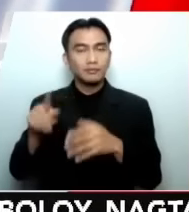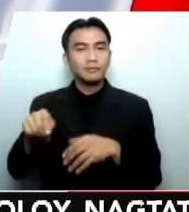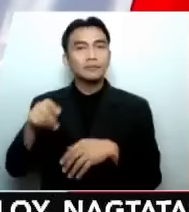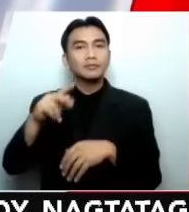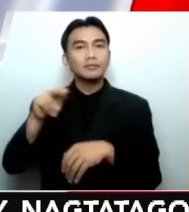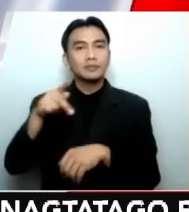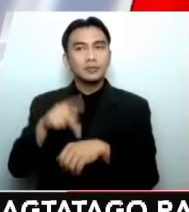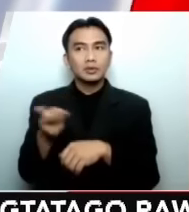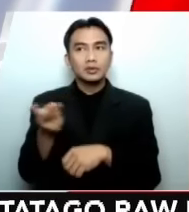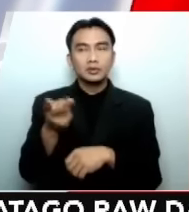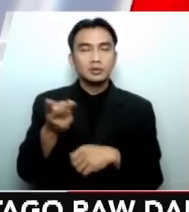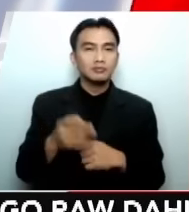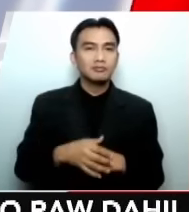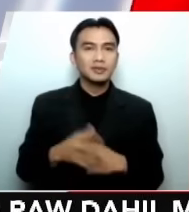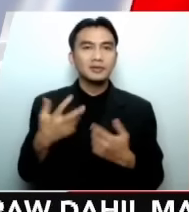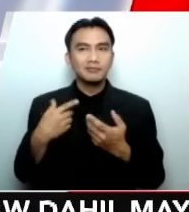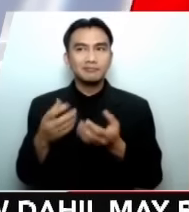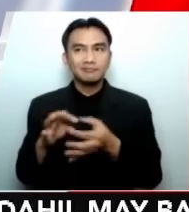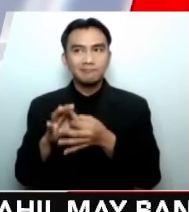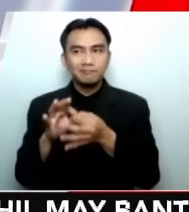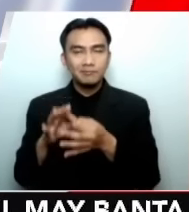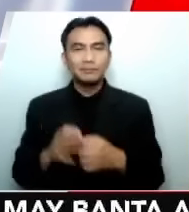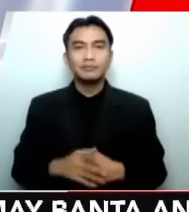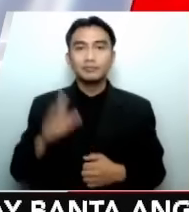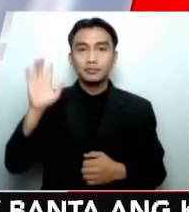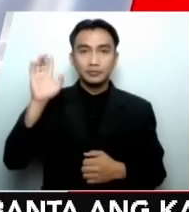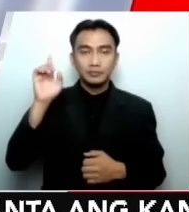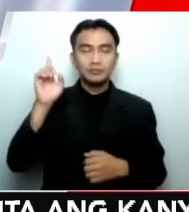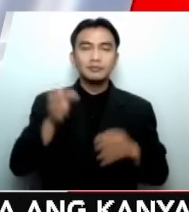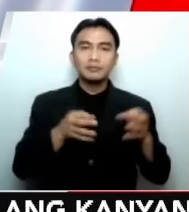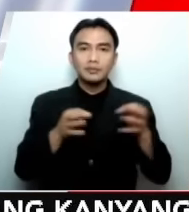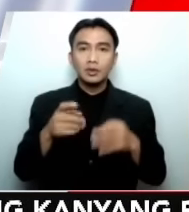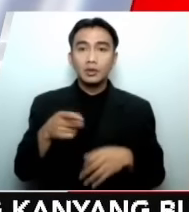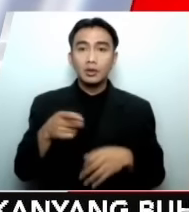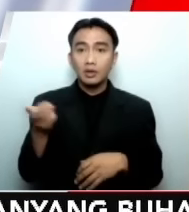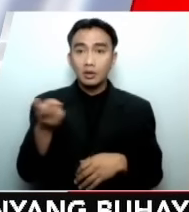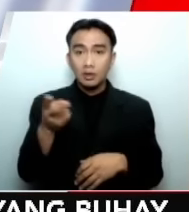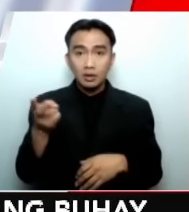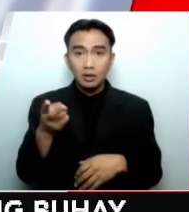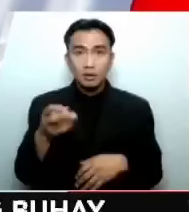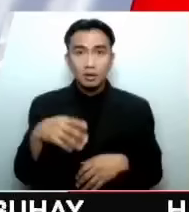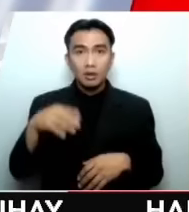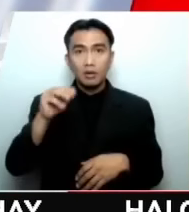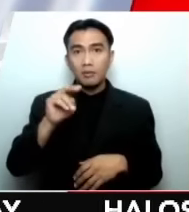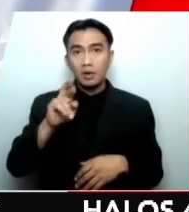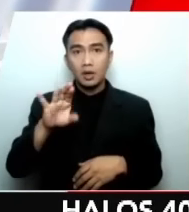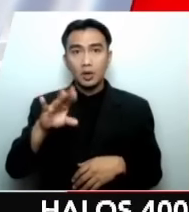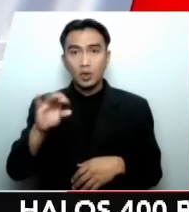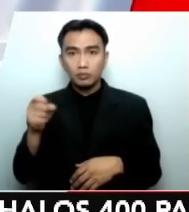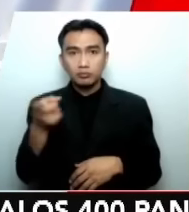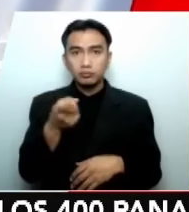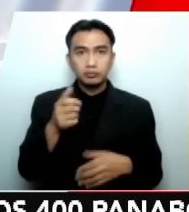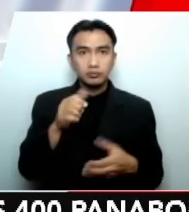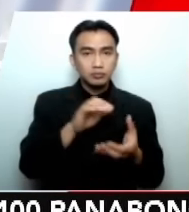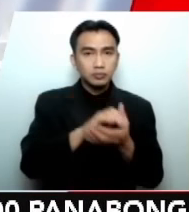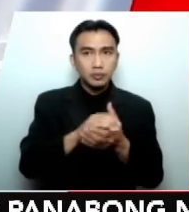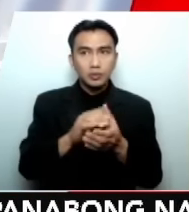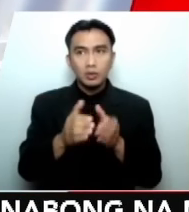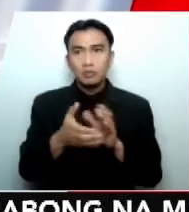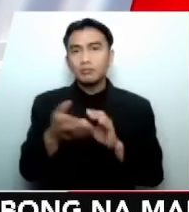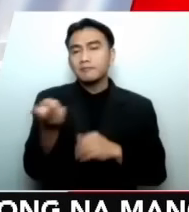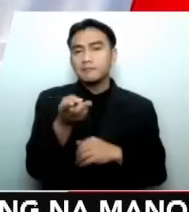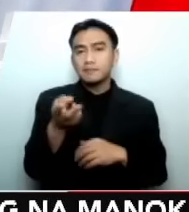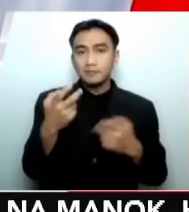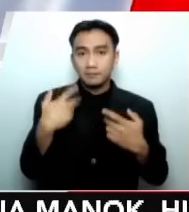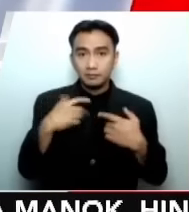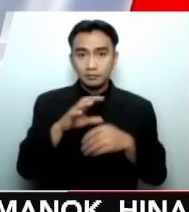Bongbong Marcos, Liza Marcos, makinig kayo. Totoo ba na gumawa kayo ng aksyon kasama ng FBI